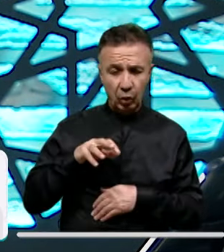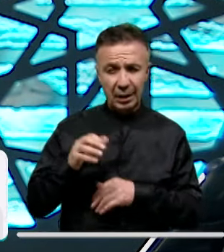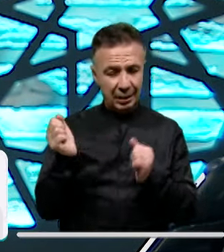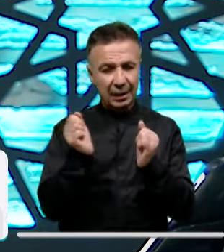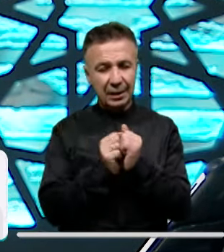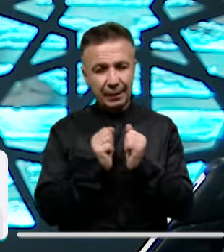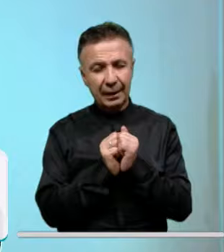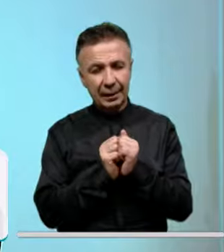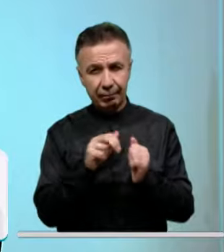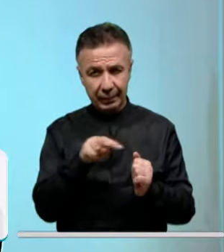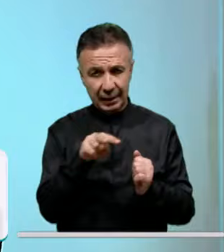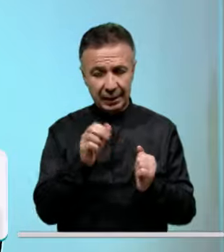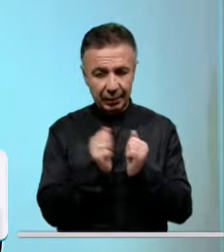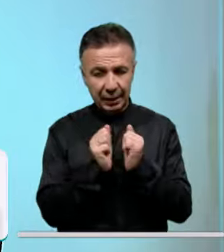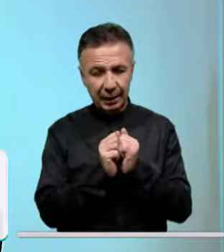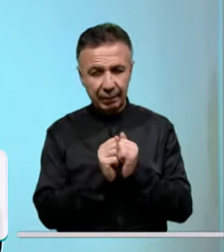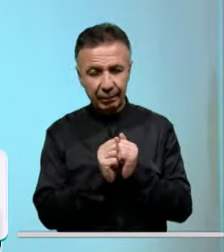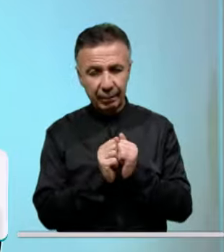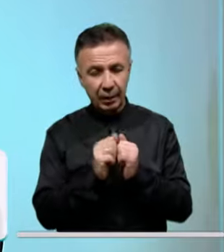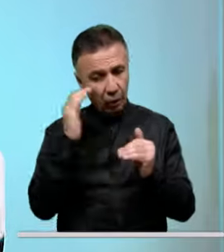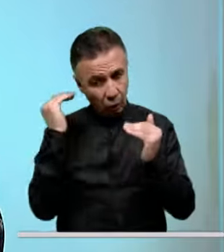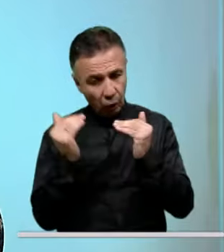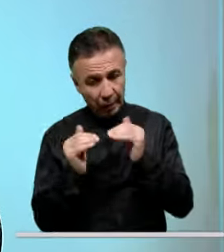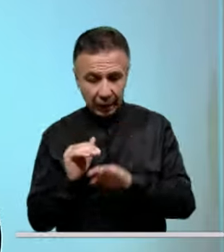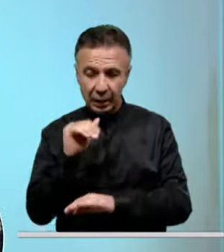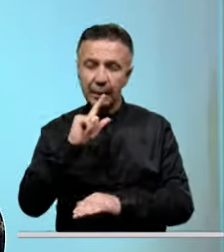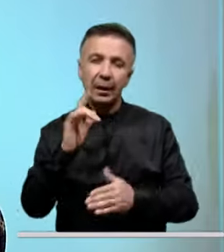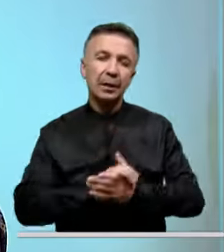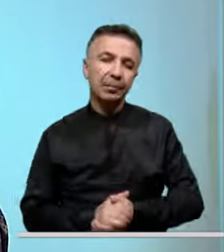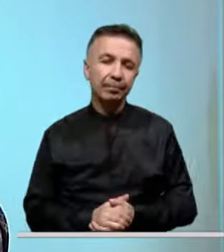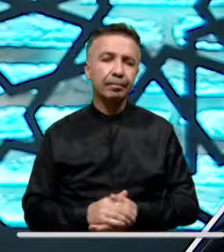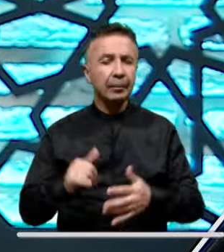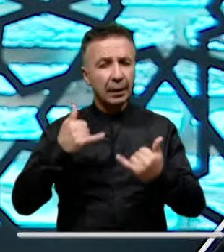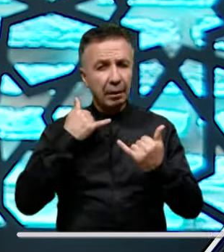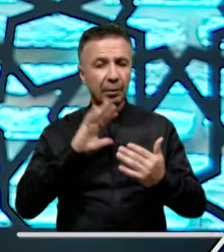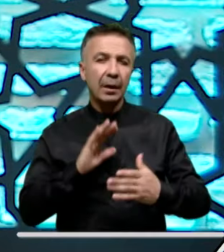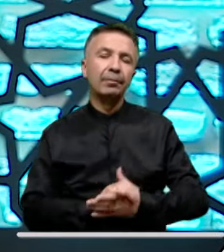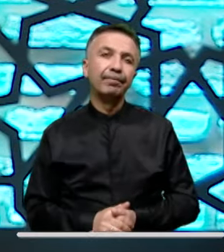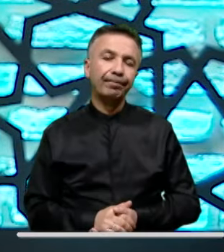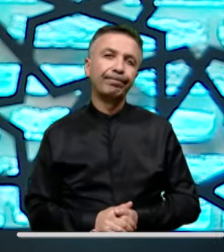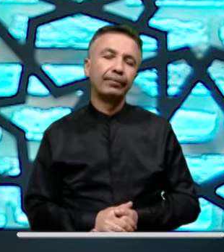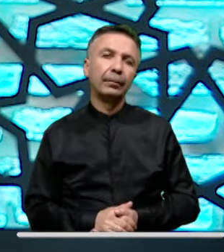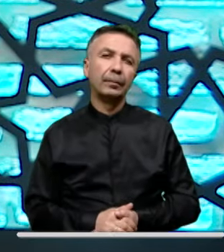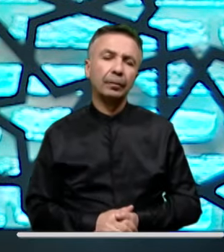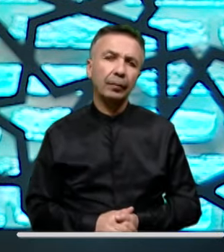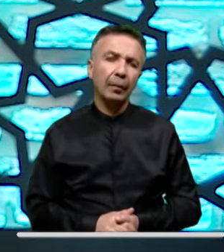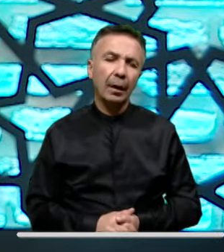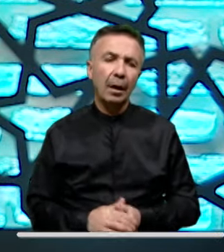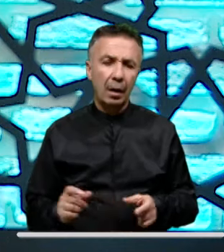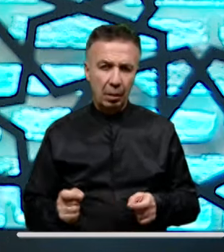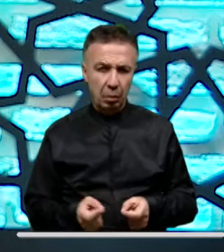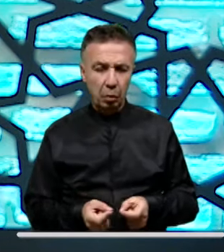aslında apaçık ortada. Mümkün değil. Yeter ki anlasalar, keşke anlasalar yani. Bir telefonumuz daha var İstanbul'dan Bülent Bey